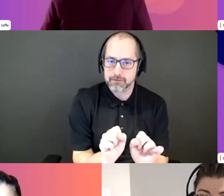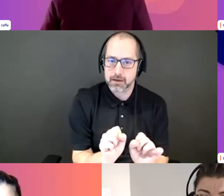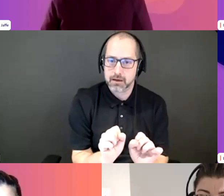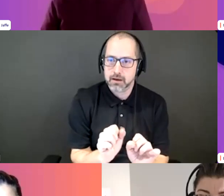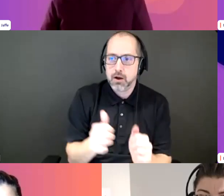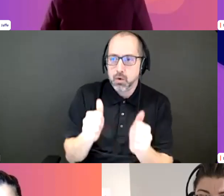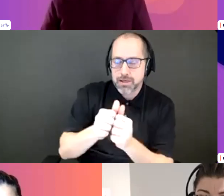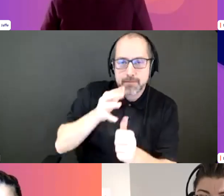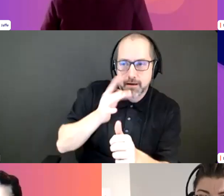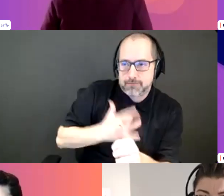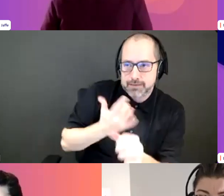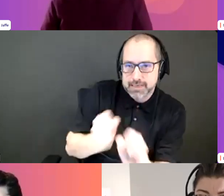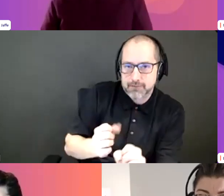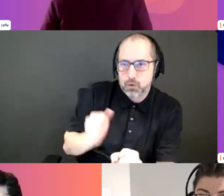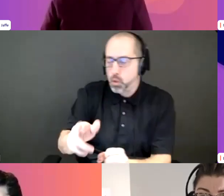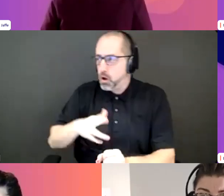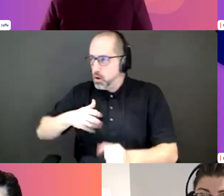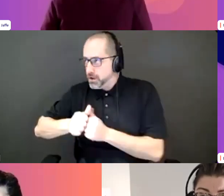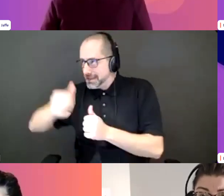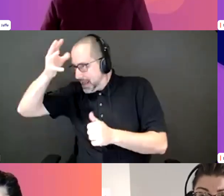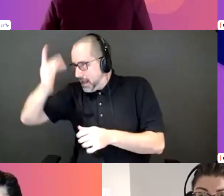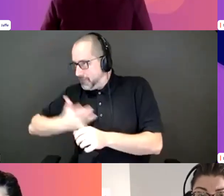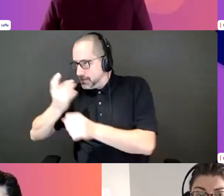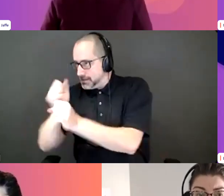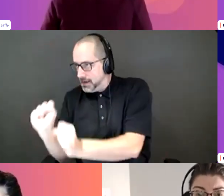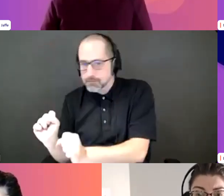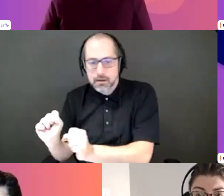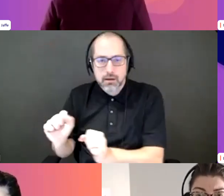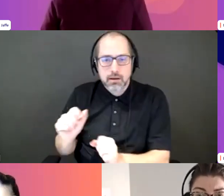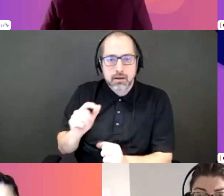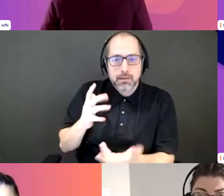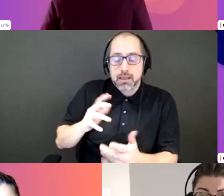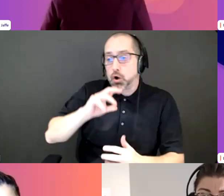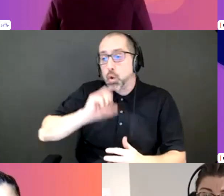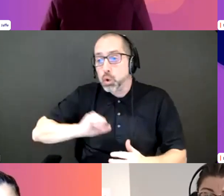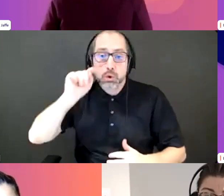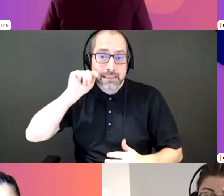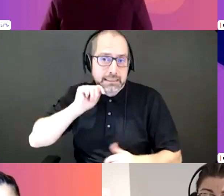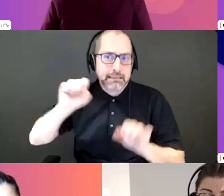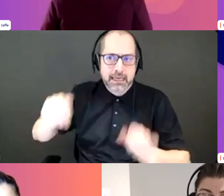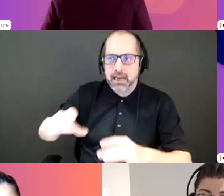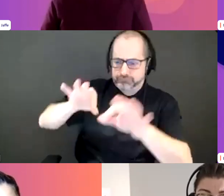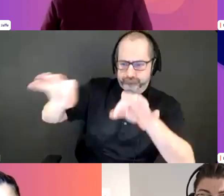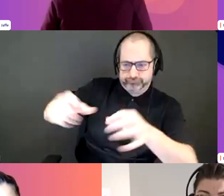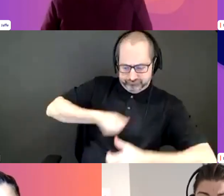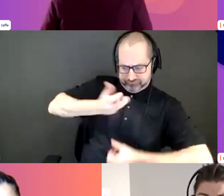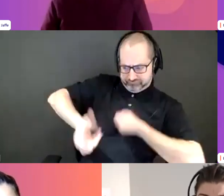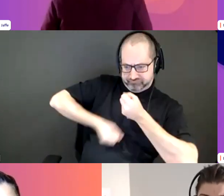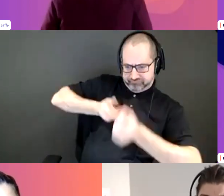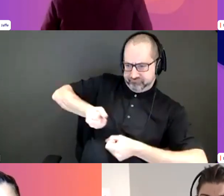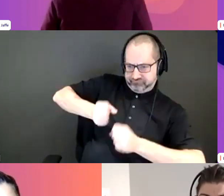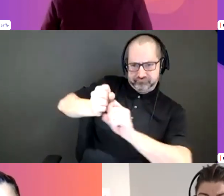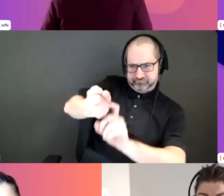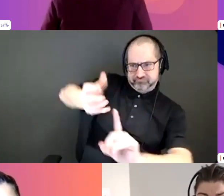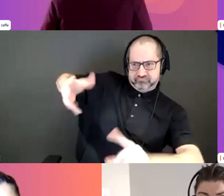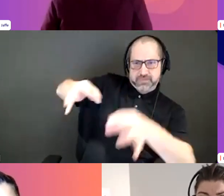avec quel adulte il préfère être avec qui il se sentent en sécurité peut-être qu'il ne peut pas le dire comme un enfant plus